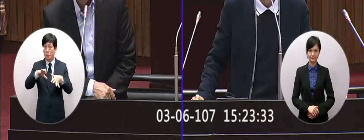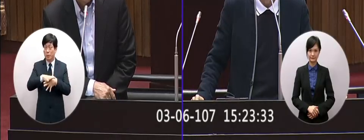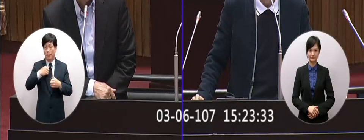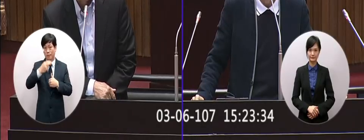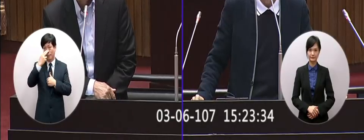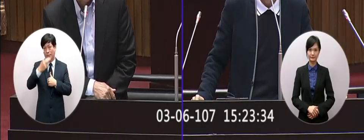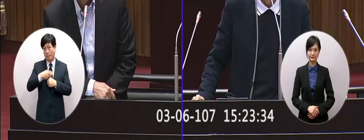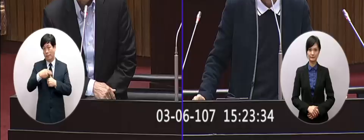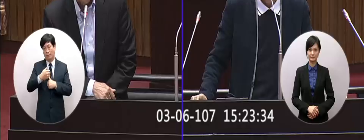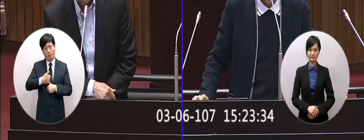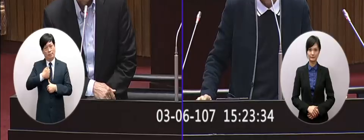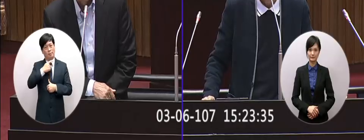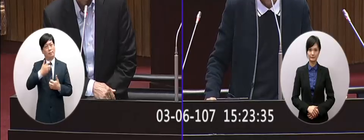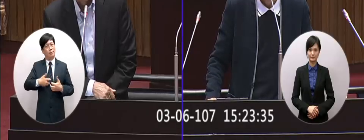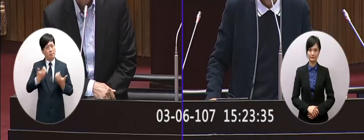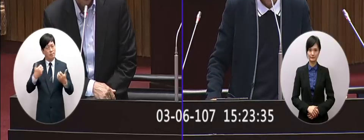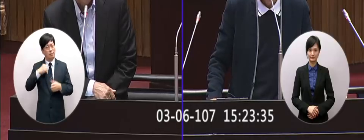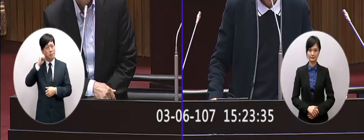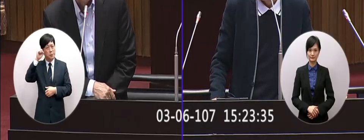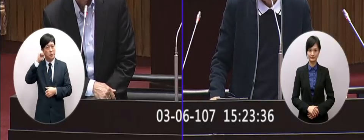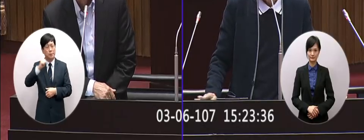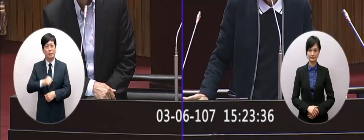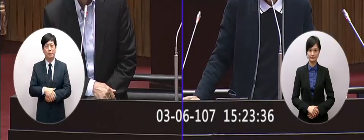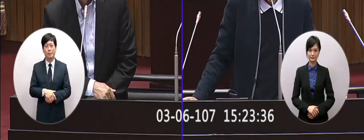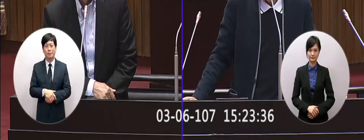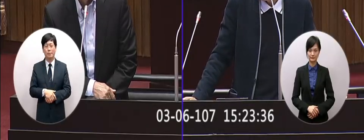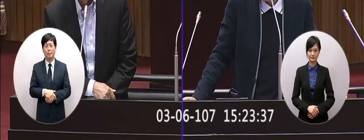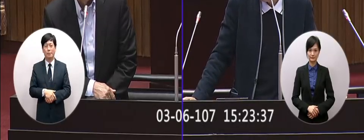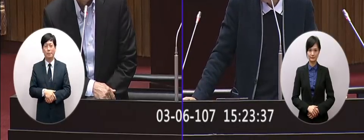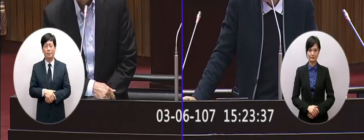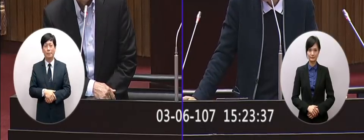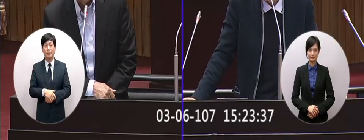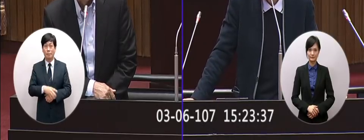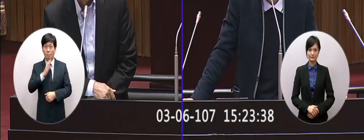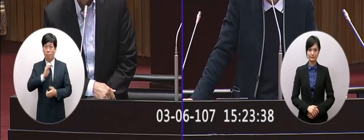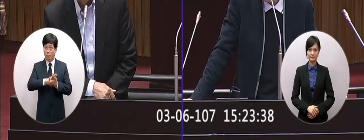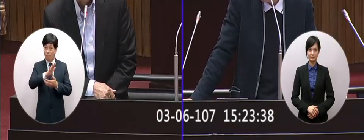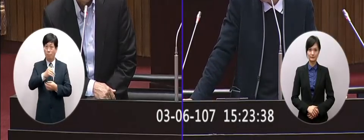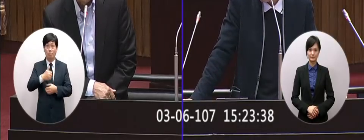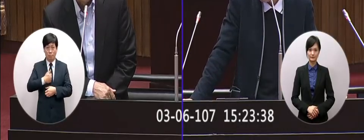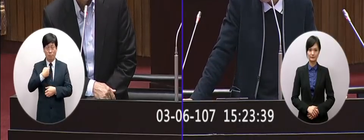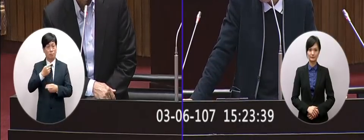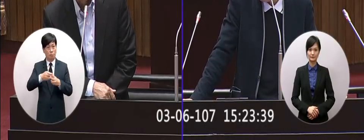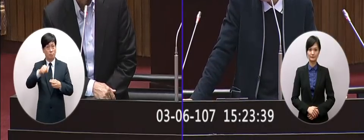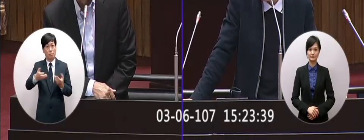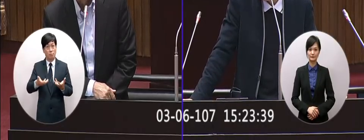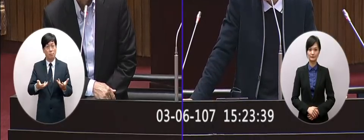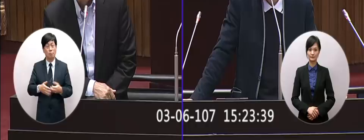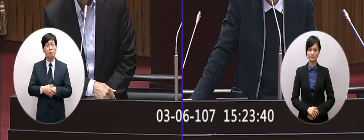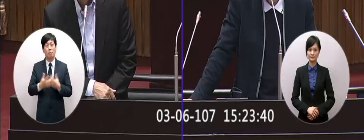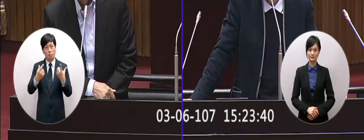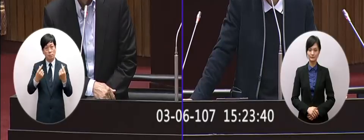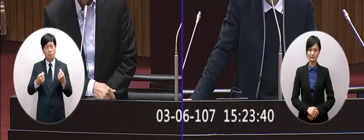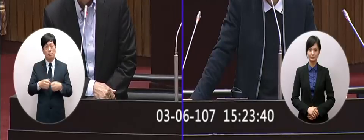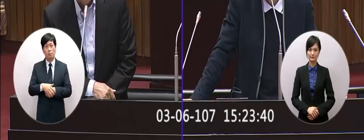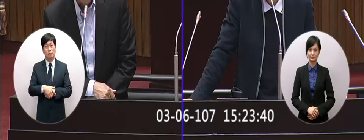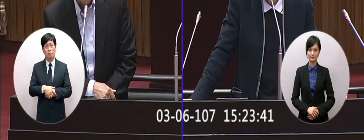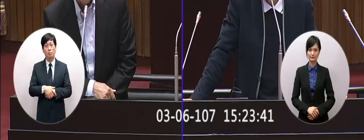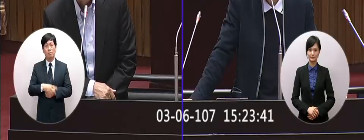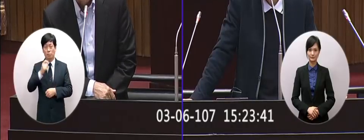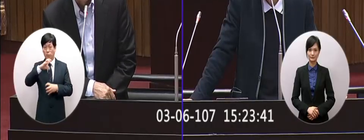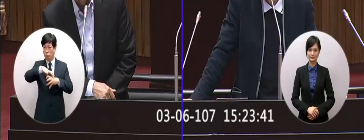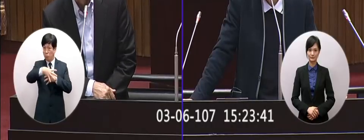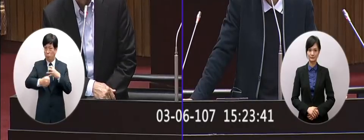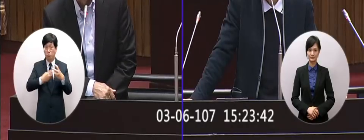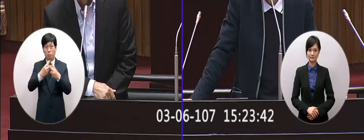哈，表示非常强烈的抗议了哈。将来呢哈，我相信这件事情呢哈，也会让我们全世